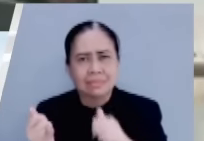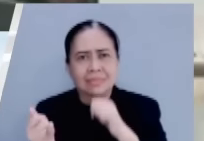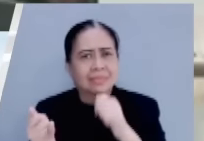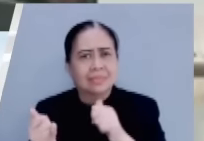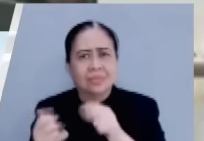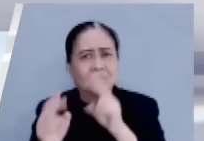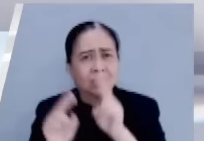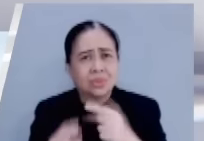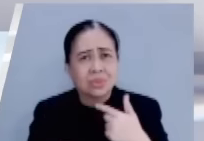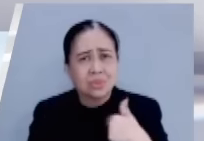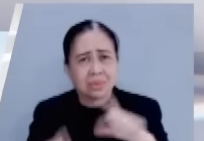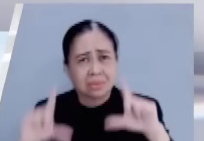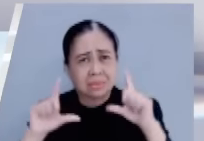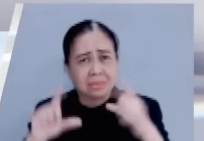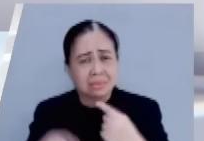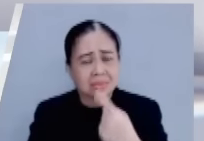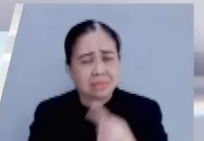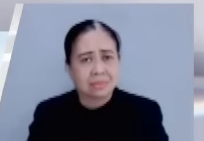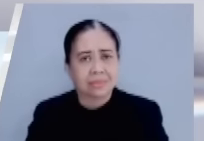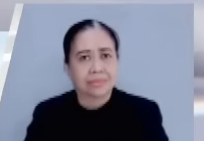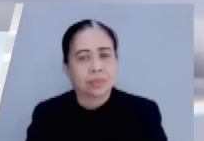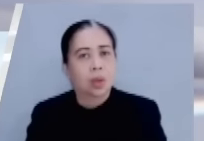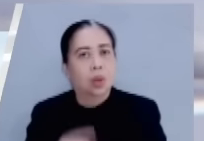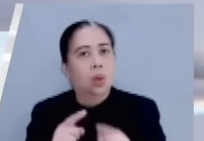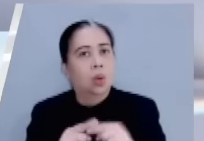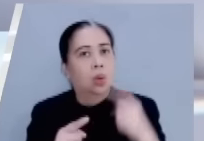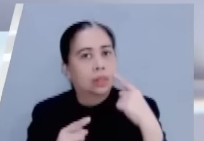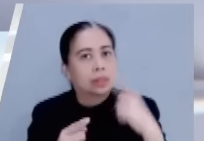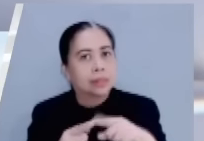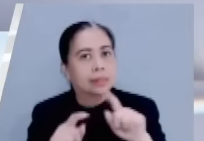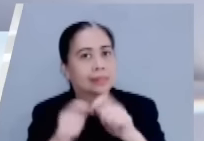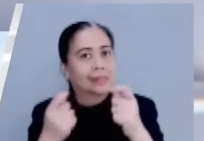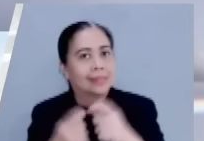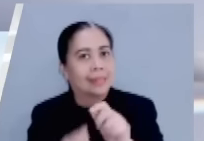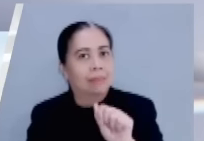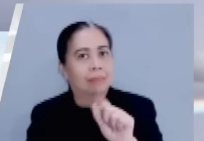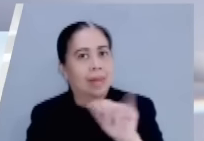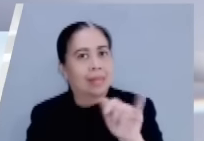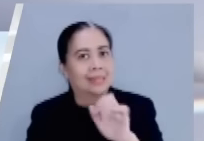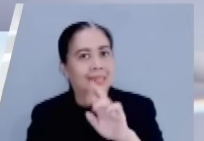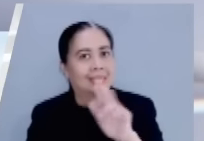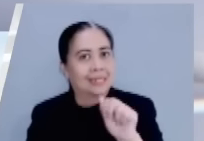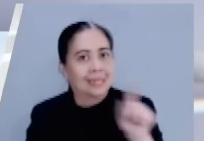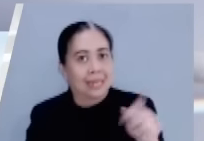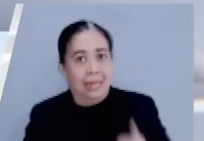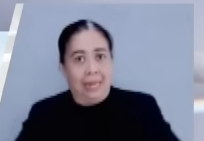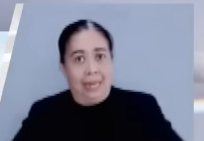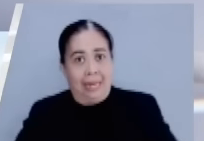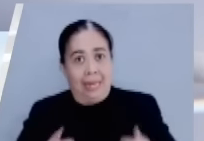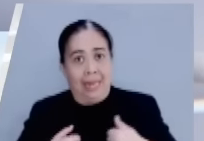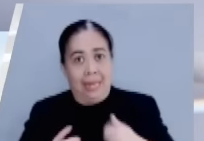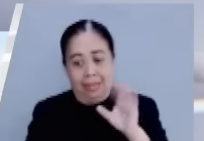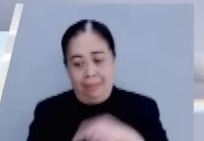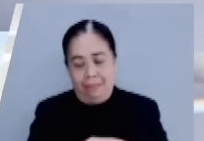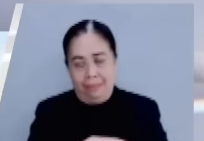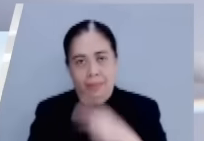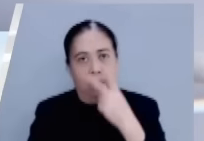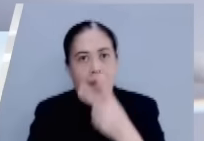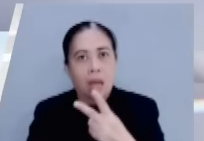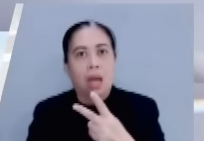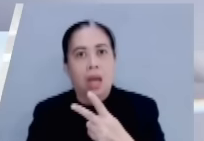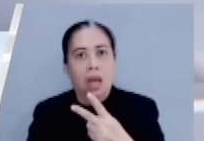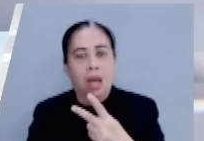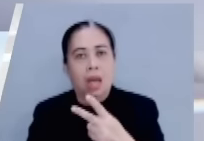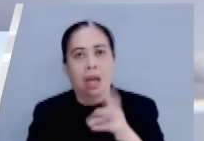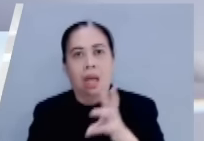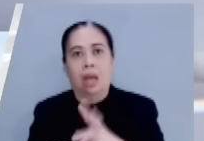yung sinasabi niya. Nang tuntunin ng team ng Al Jazeera ang address ni Guo Waping na nasa dokumento, nakita nila ang local office